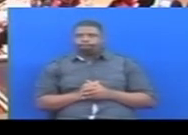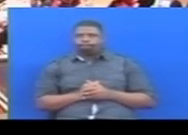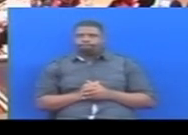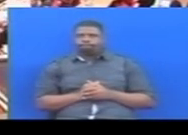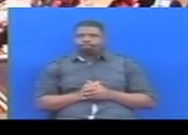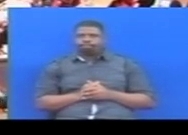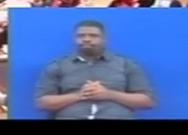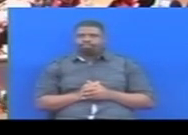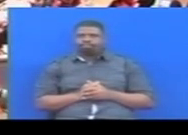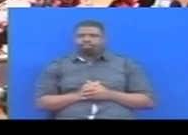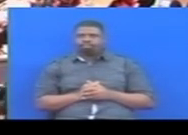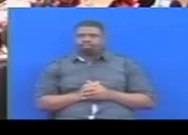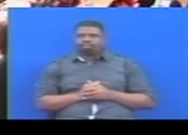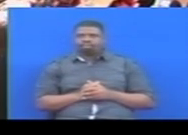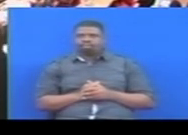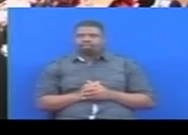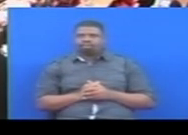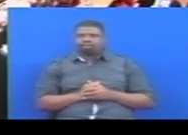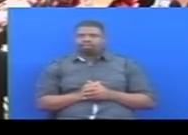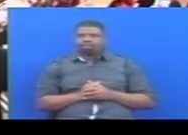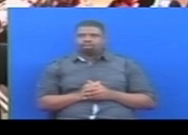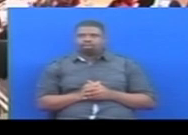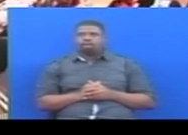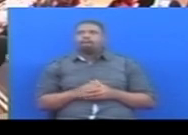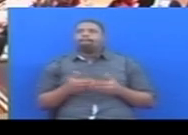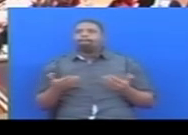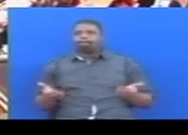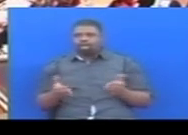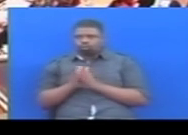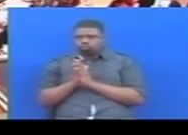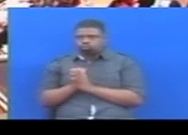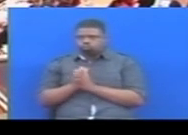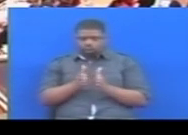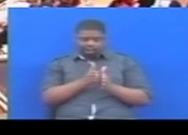Mheshimiwa Spika, nakushukuru kwa kunipa nafasi ya kuuliza swali dogo la nyongeza.